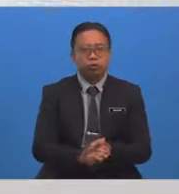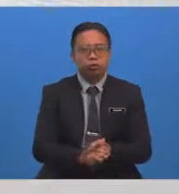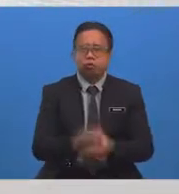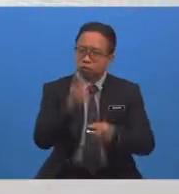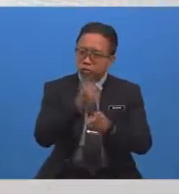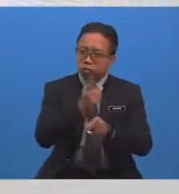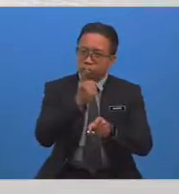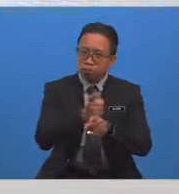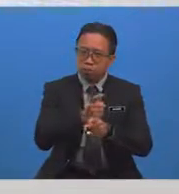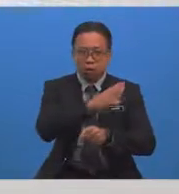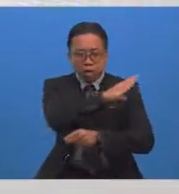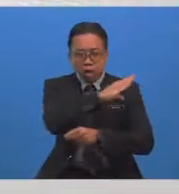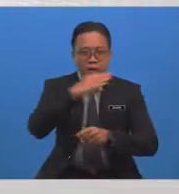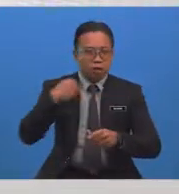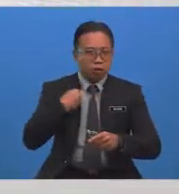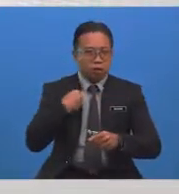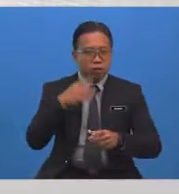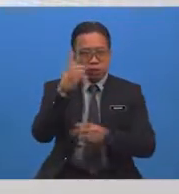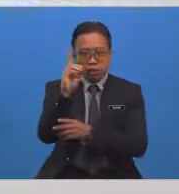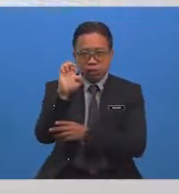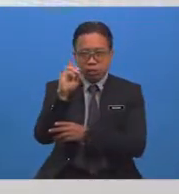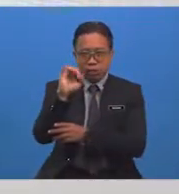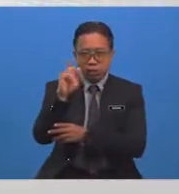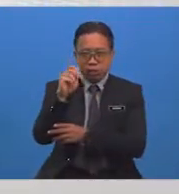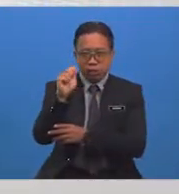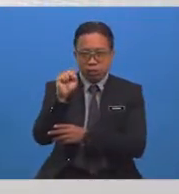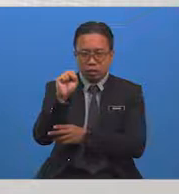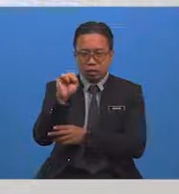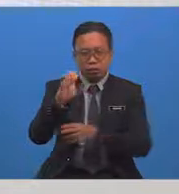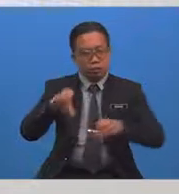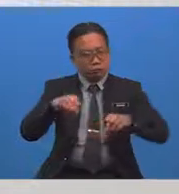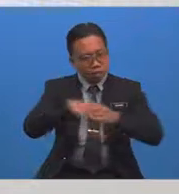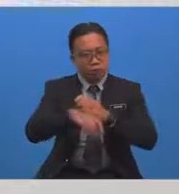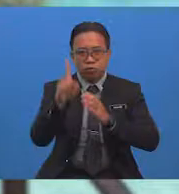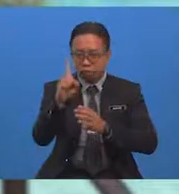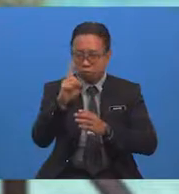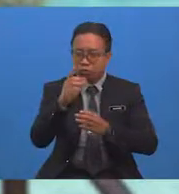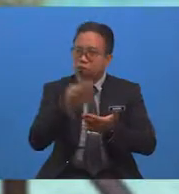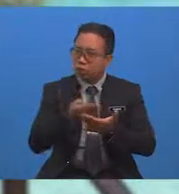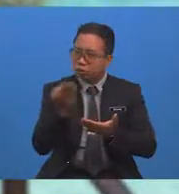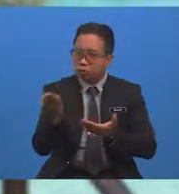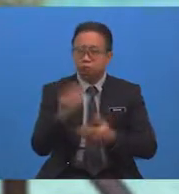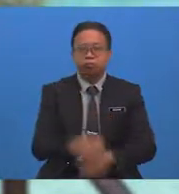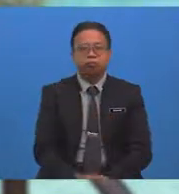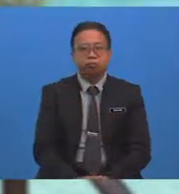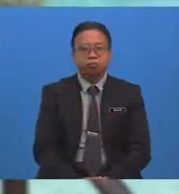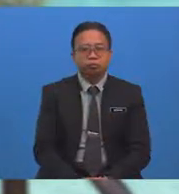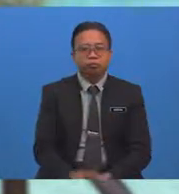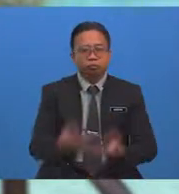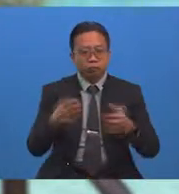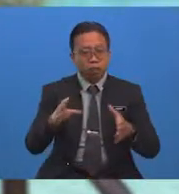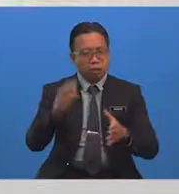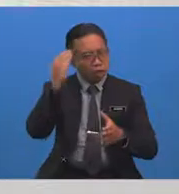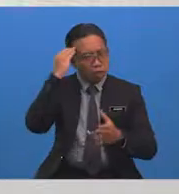bersungguh-sungguh dan berdedikasi dalam melakukan sesuatu setelah menghayati definisi